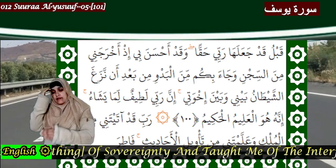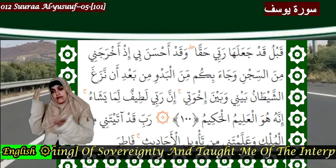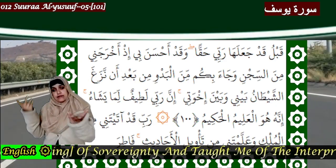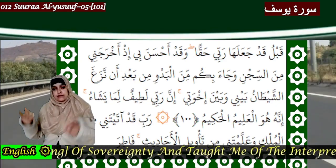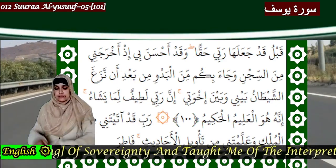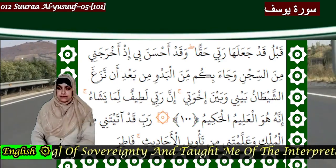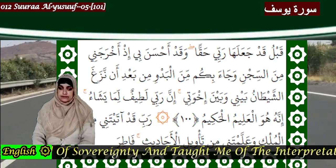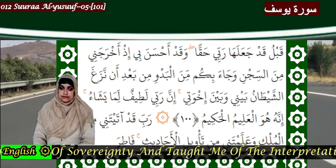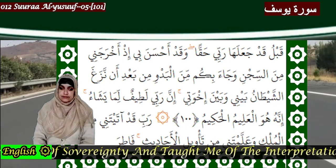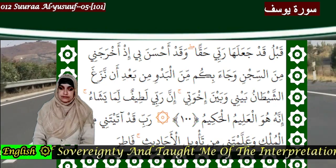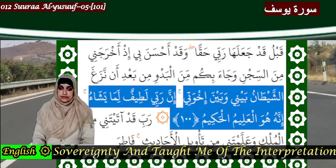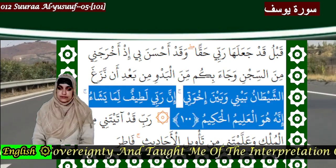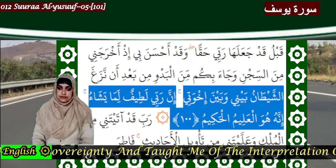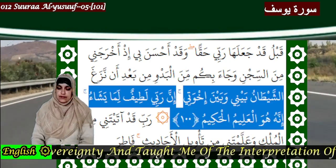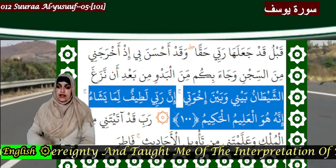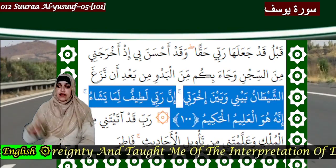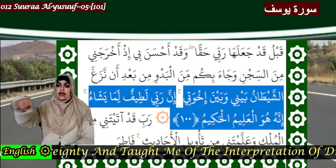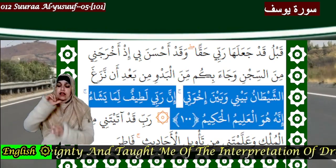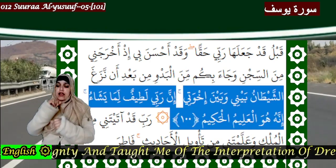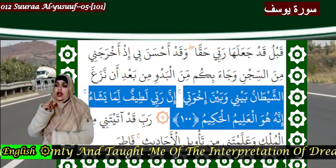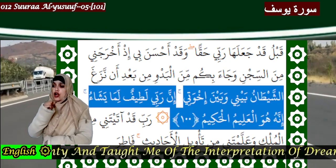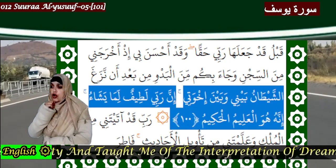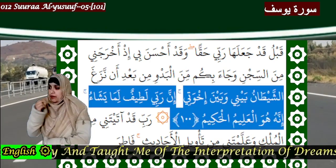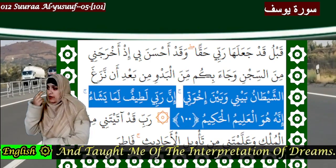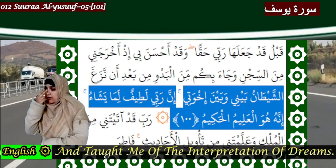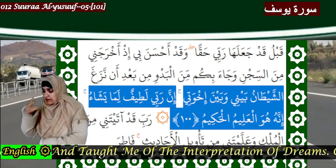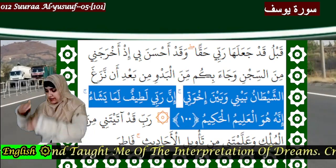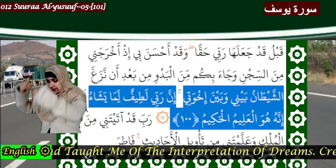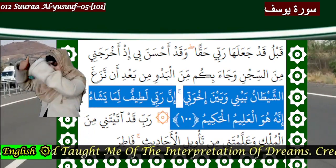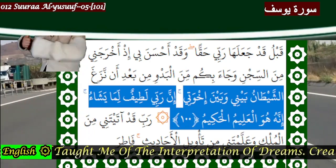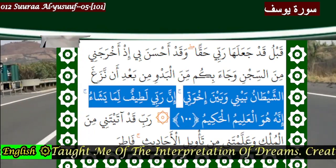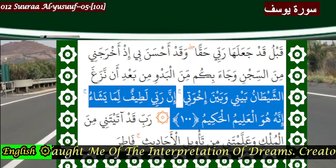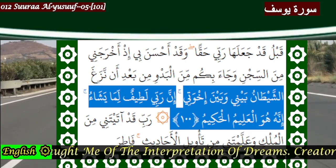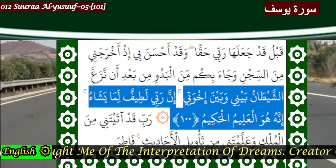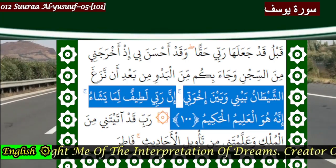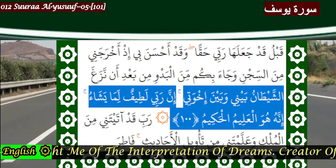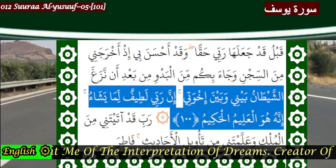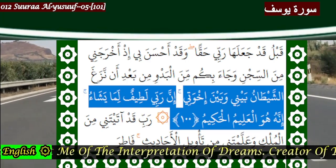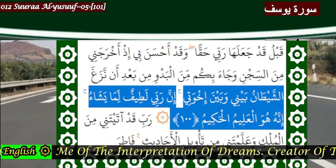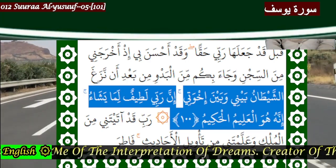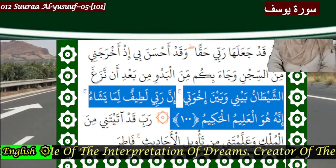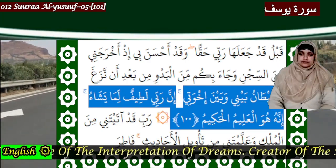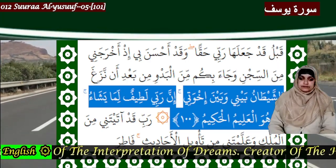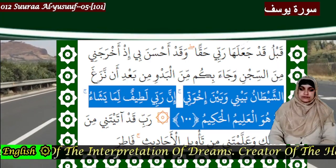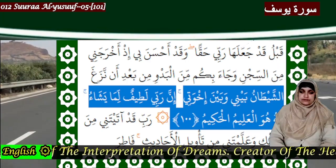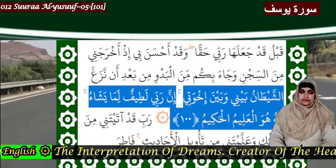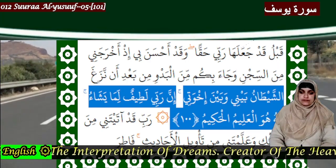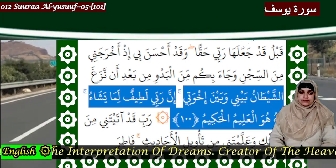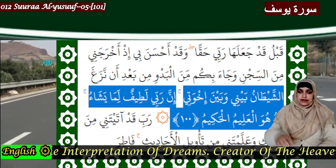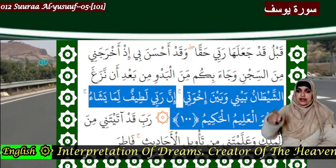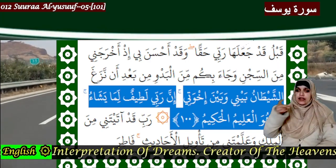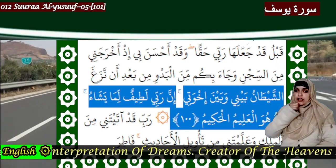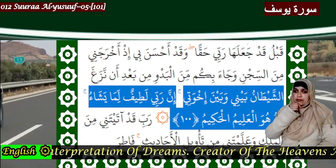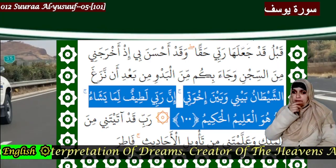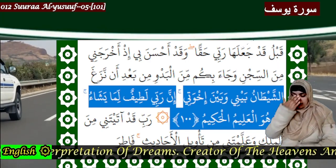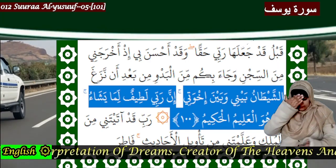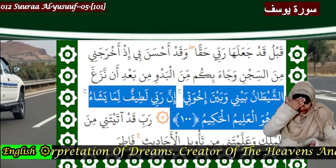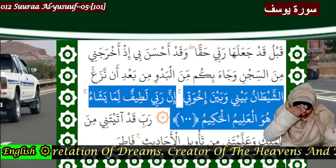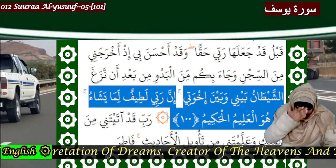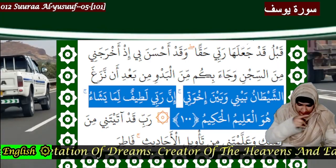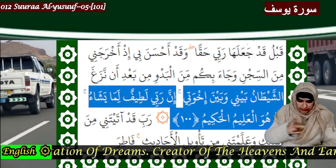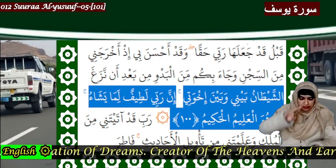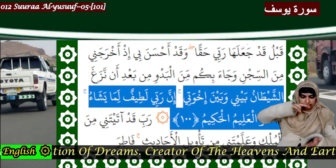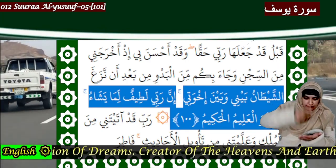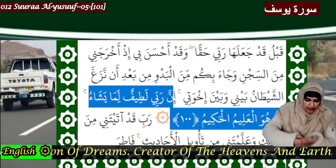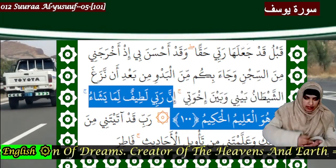أبدا قيد له أسبابا واتك وقفده سببا لك وبيسافي ويسره وقدره لا